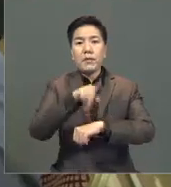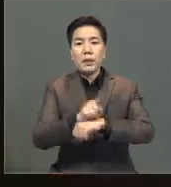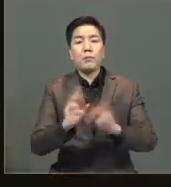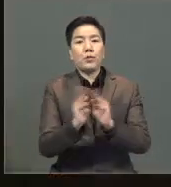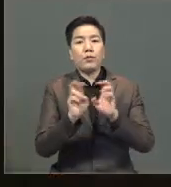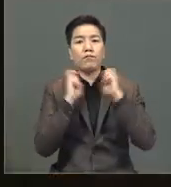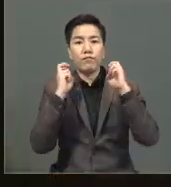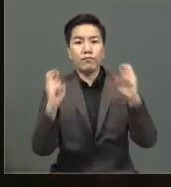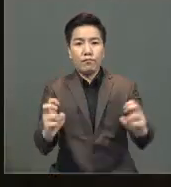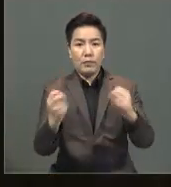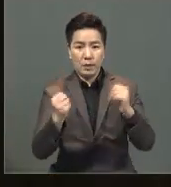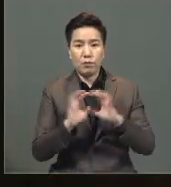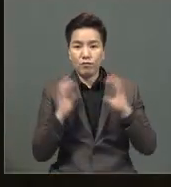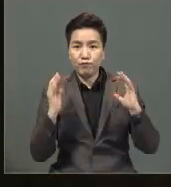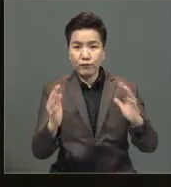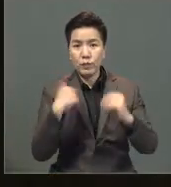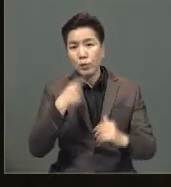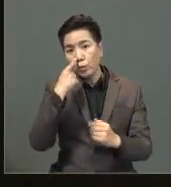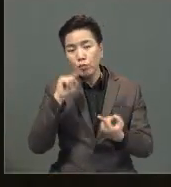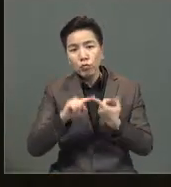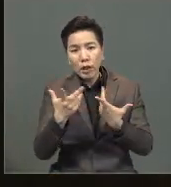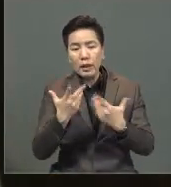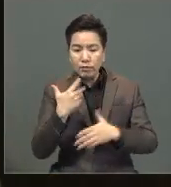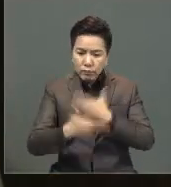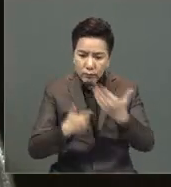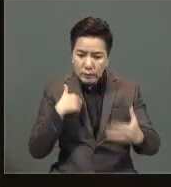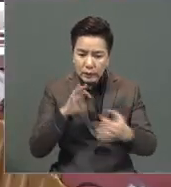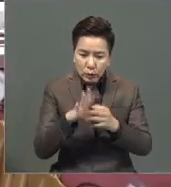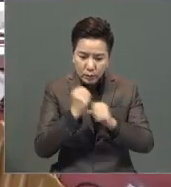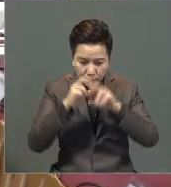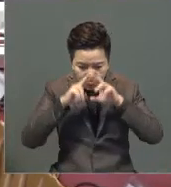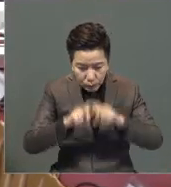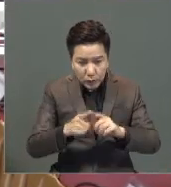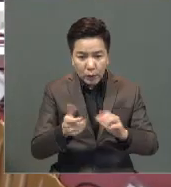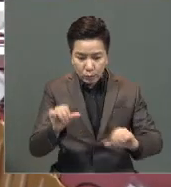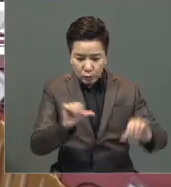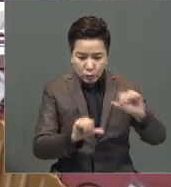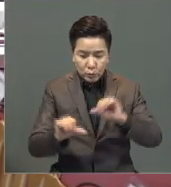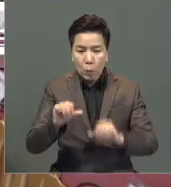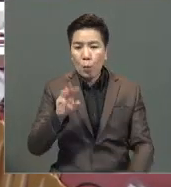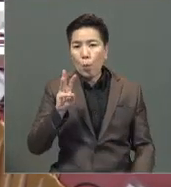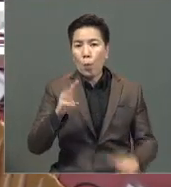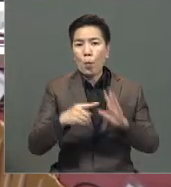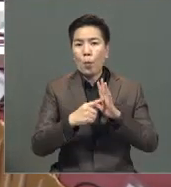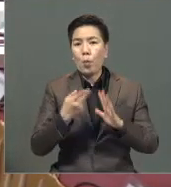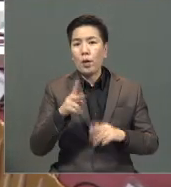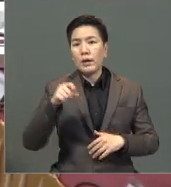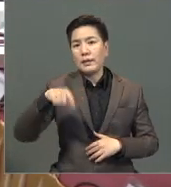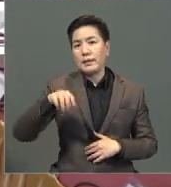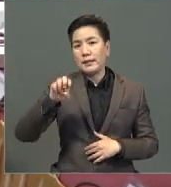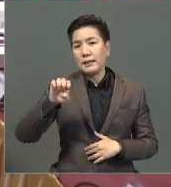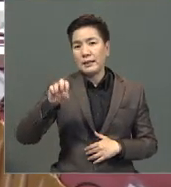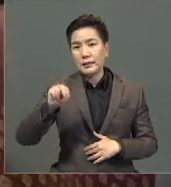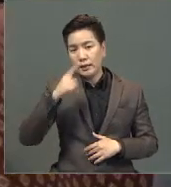ประธานการประชุมหารือกันค่ะมาติดตามความก้าวหน้านะคะเรื่องของการวิจัยพัฒนาวัคซีนป้องกันcovสิบ